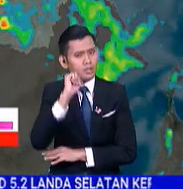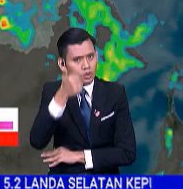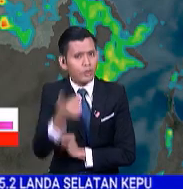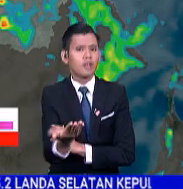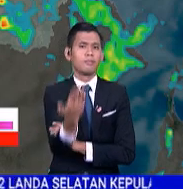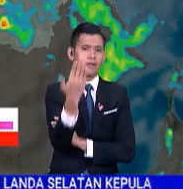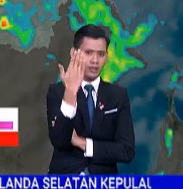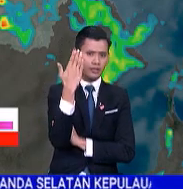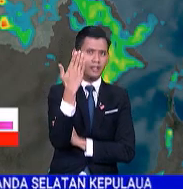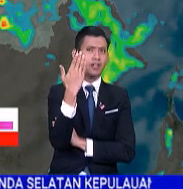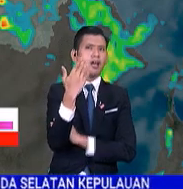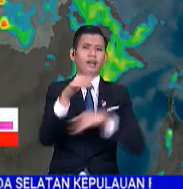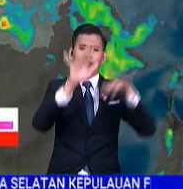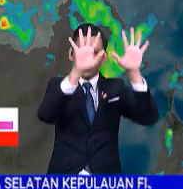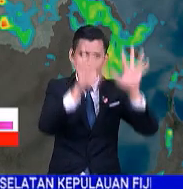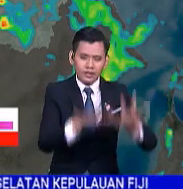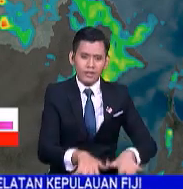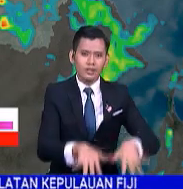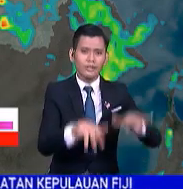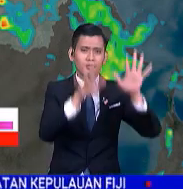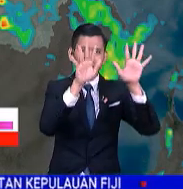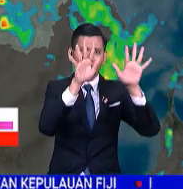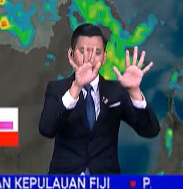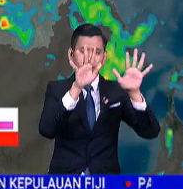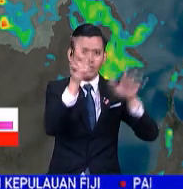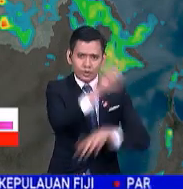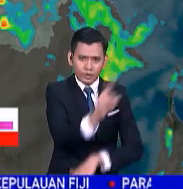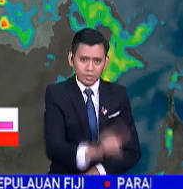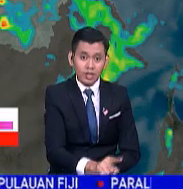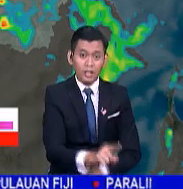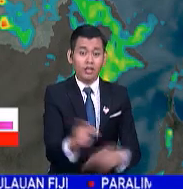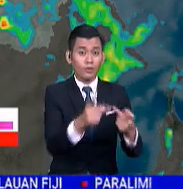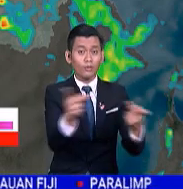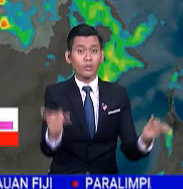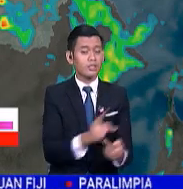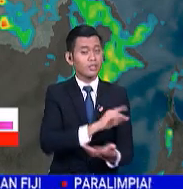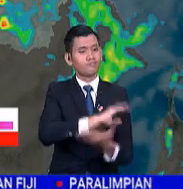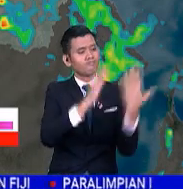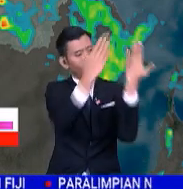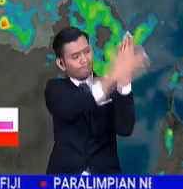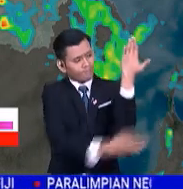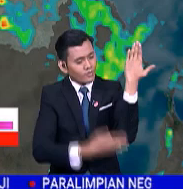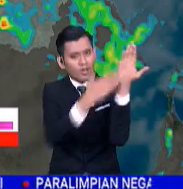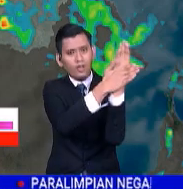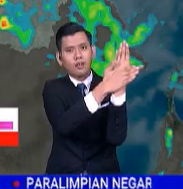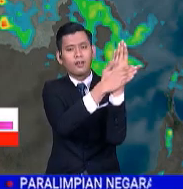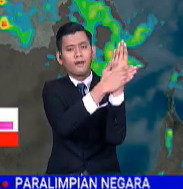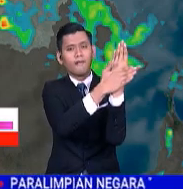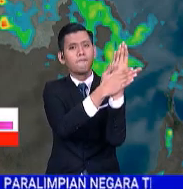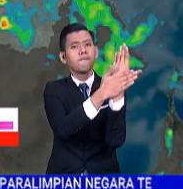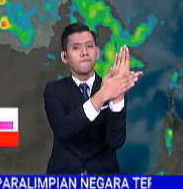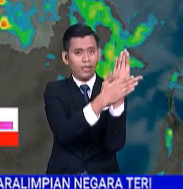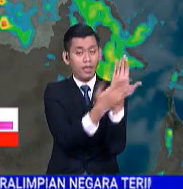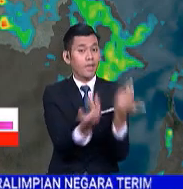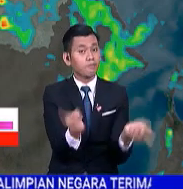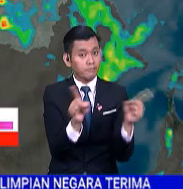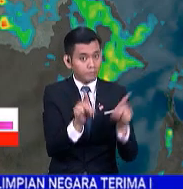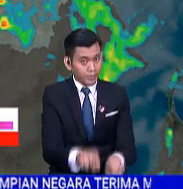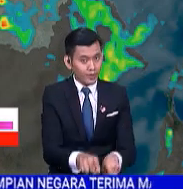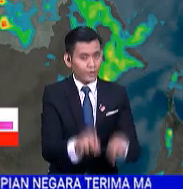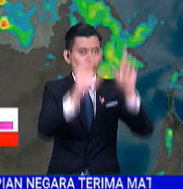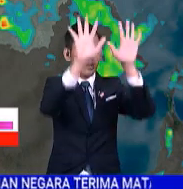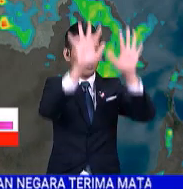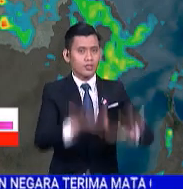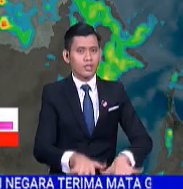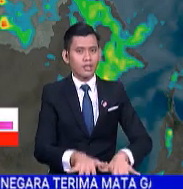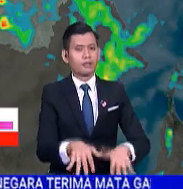keesokan pagi hujan dan ribut petir di beberapa kawasan di seluruh semenanjung Malaysia masih lagi berpotensi untuk berlaku